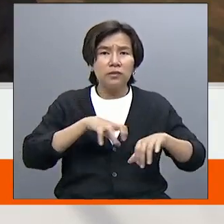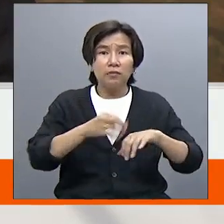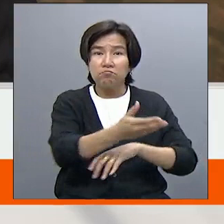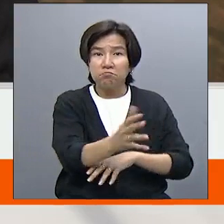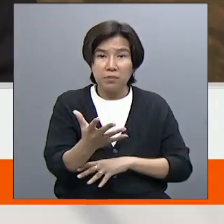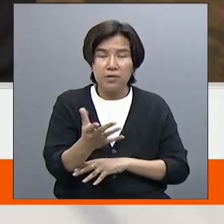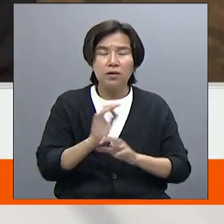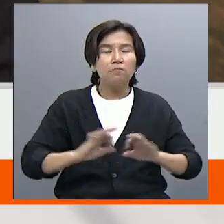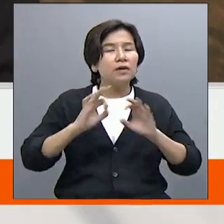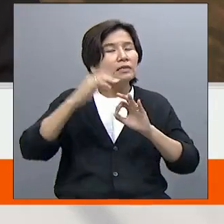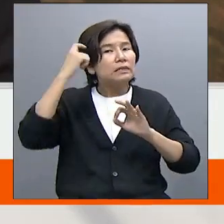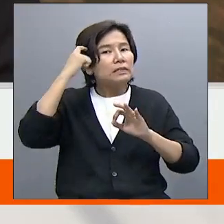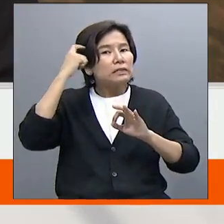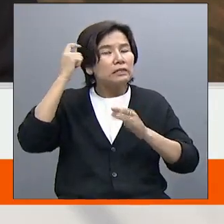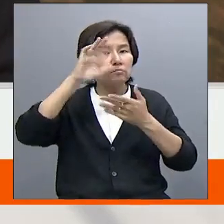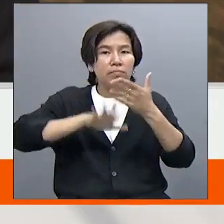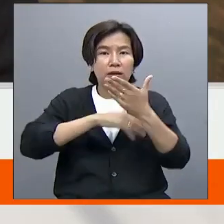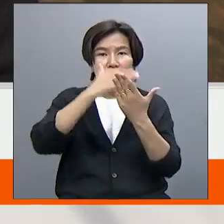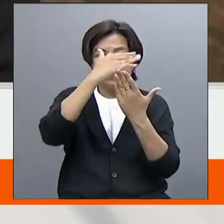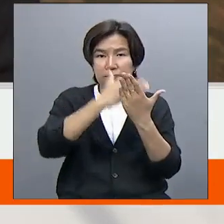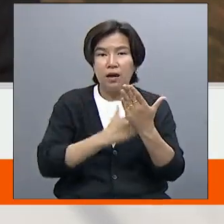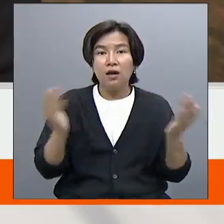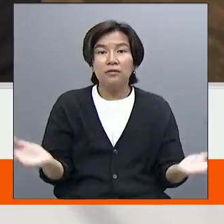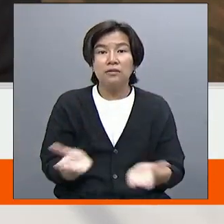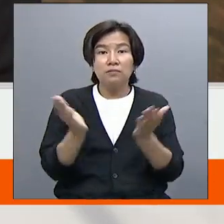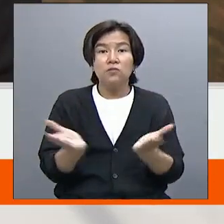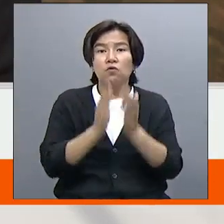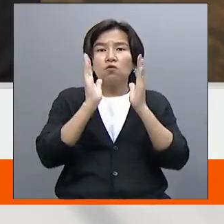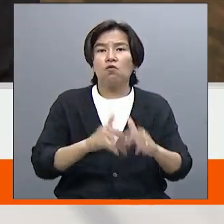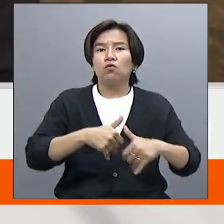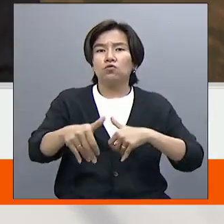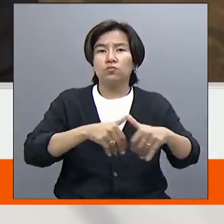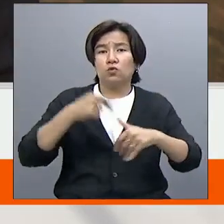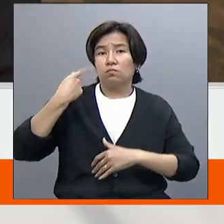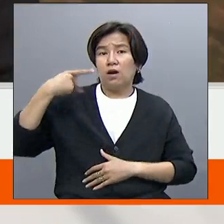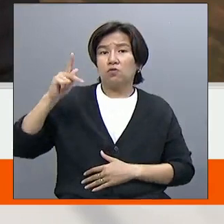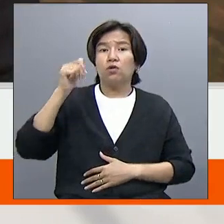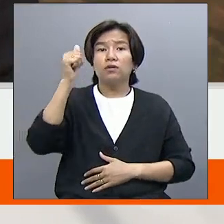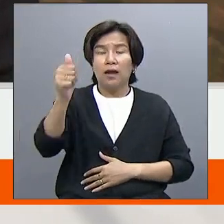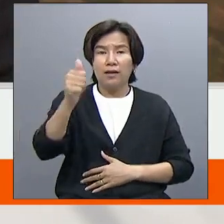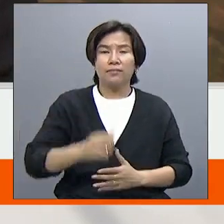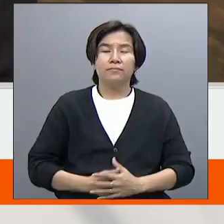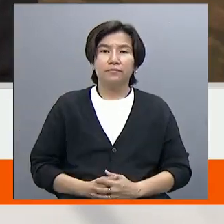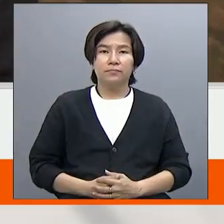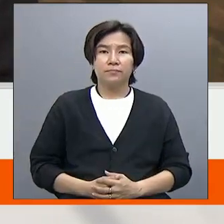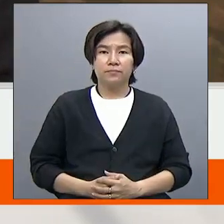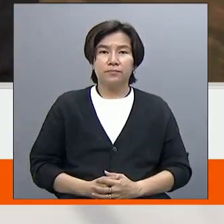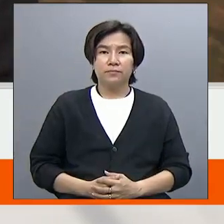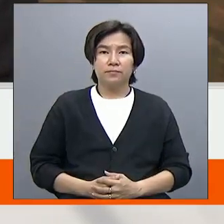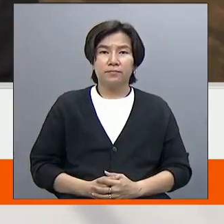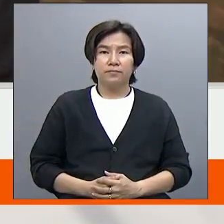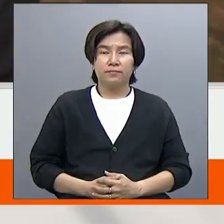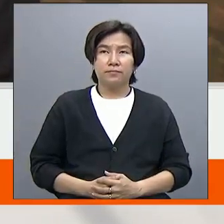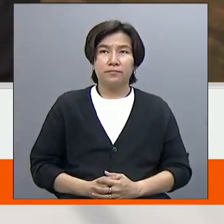แต่มีแนวคิดอย่างไรในการส่งเสริมให้คนพื้นที่ได้รับอันนี้สูงแล้วก็ช่วยกันอนุรักษ์ในอนาคตนะคะ